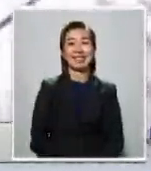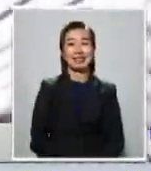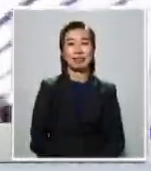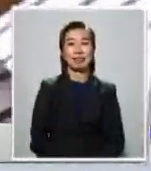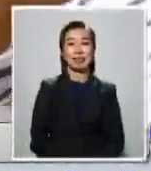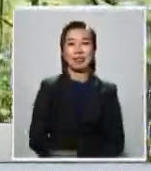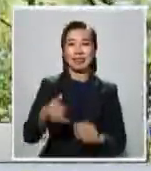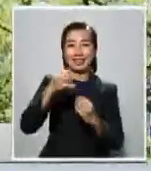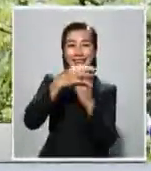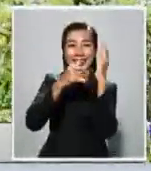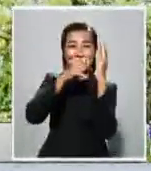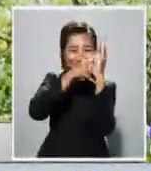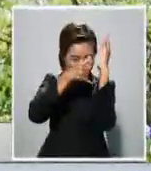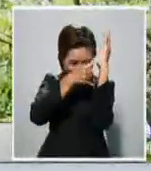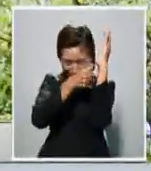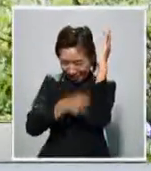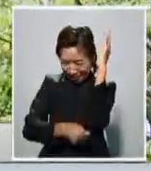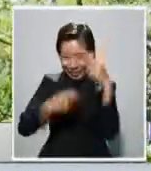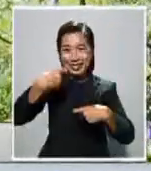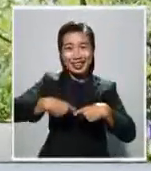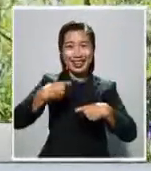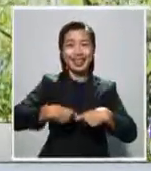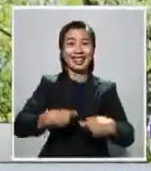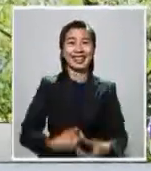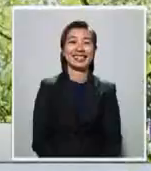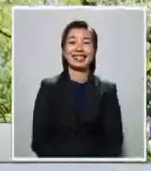ออลงหาที่ก่อยากด้วย